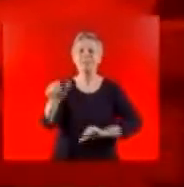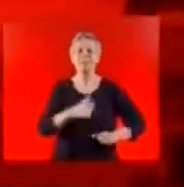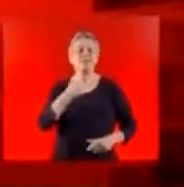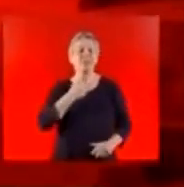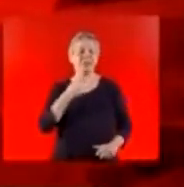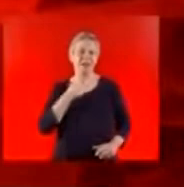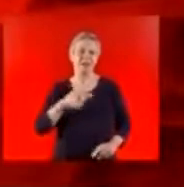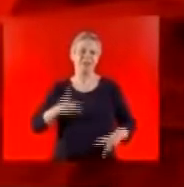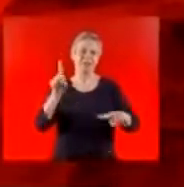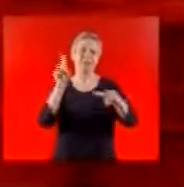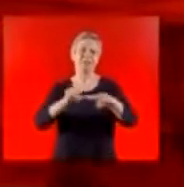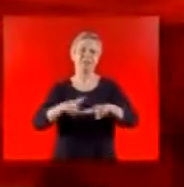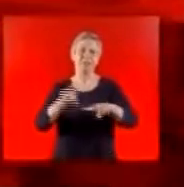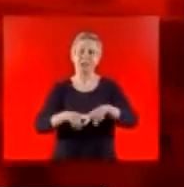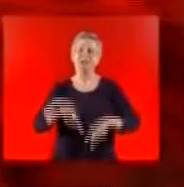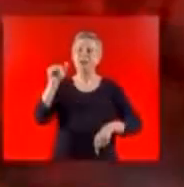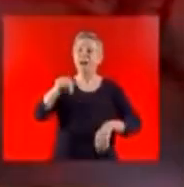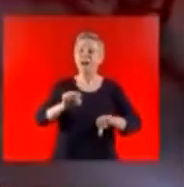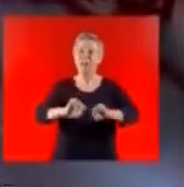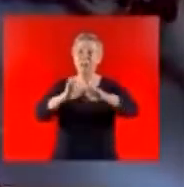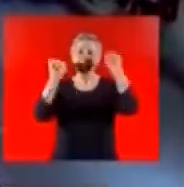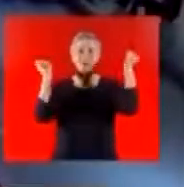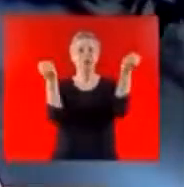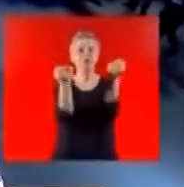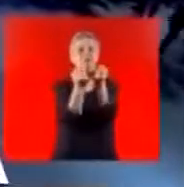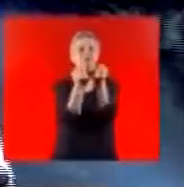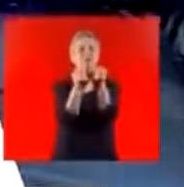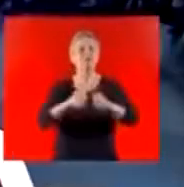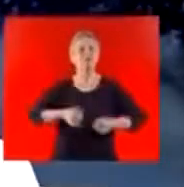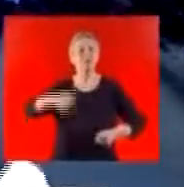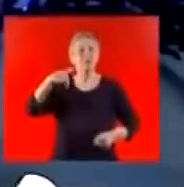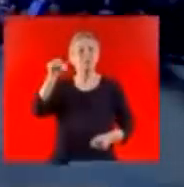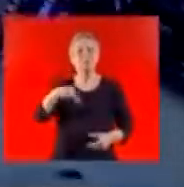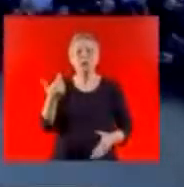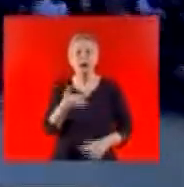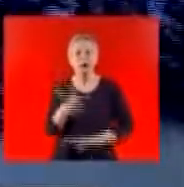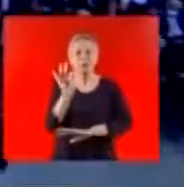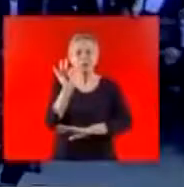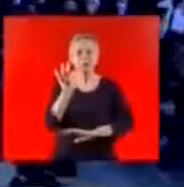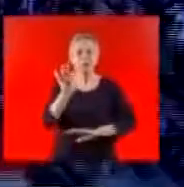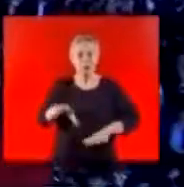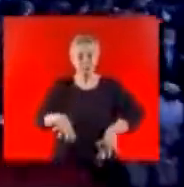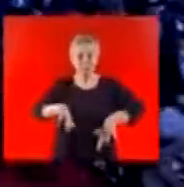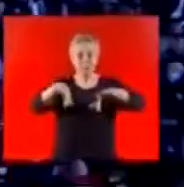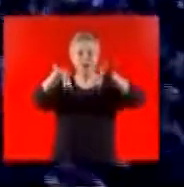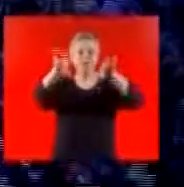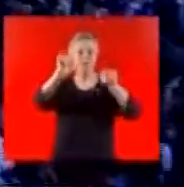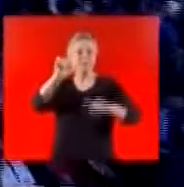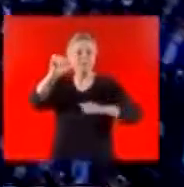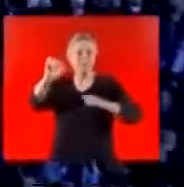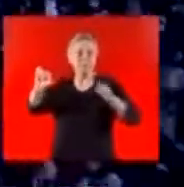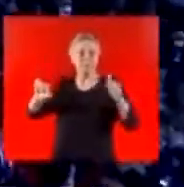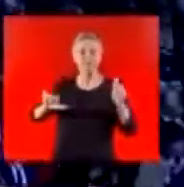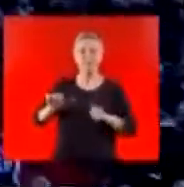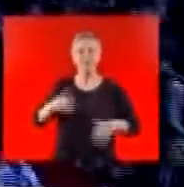μετατρέψουμε αυτό το συνέδριο στην αρχή της αντίστροφης μέτρησης για μια προοδευτική